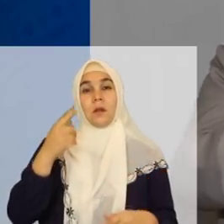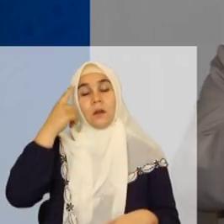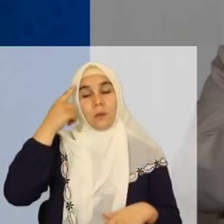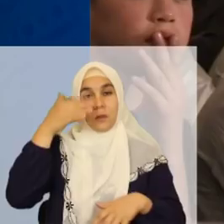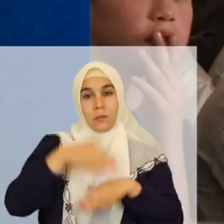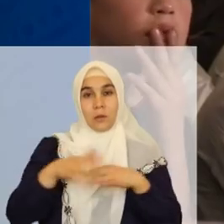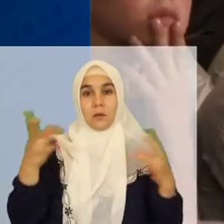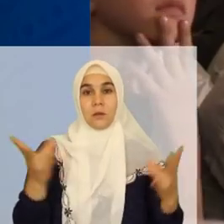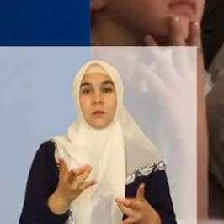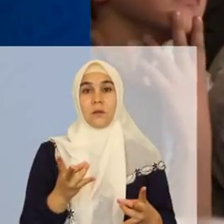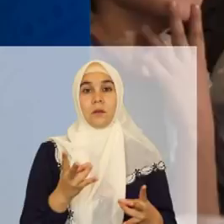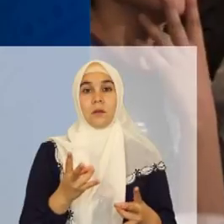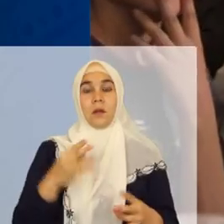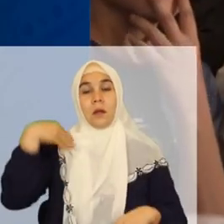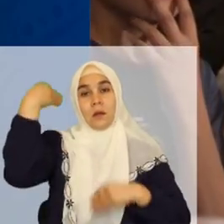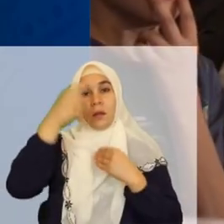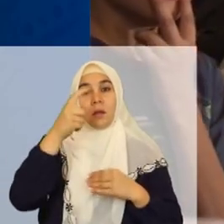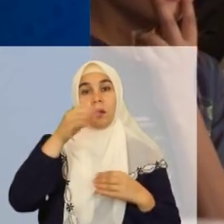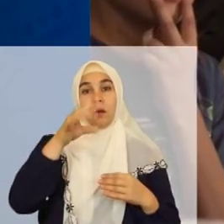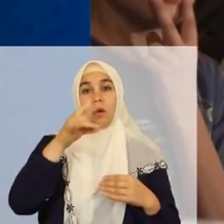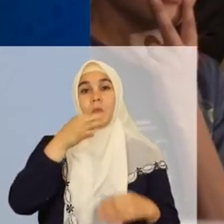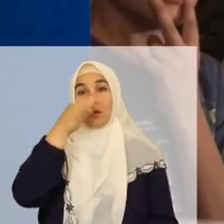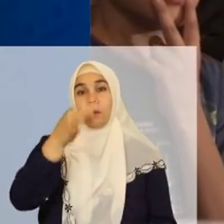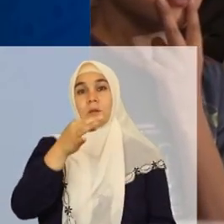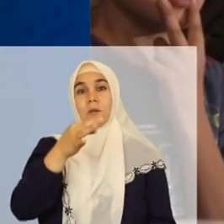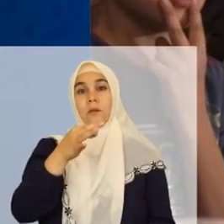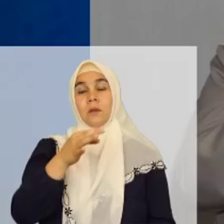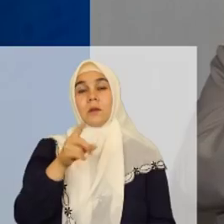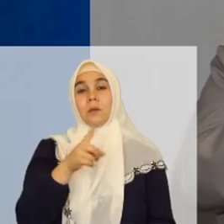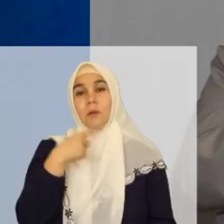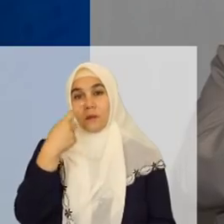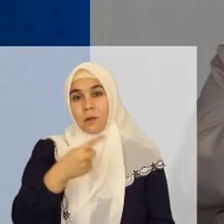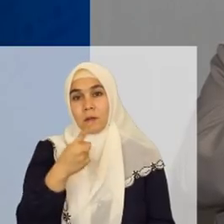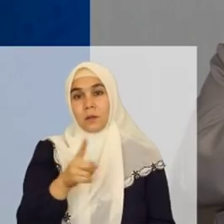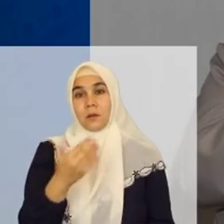bo'lsin. Ihrom degani o'zi harom qilish degani.